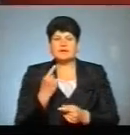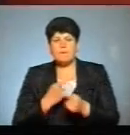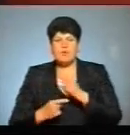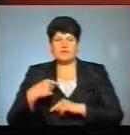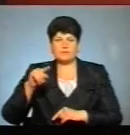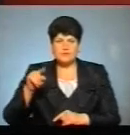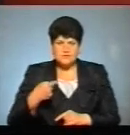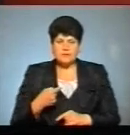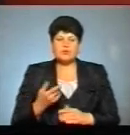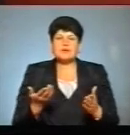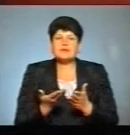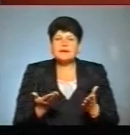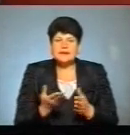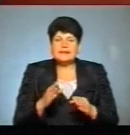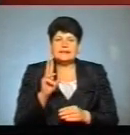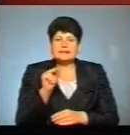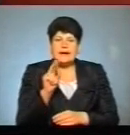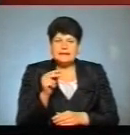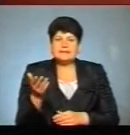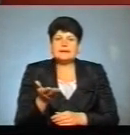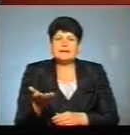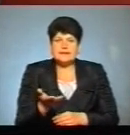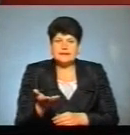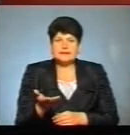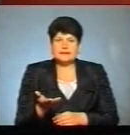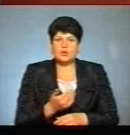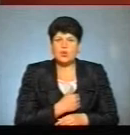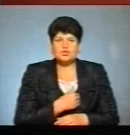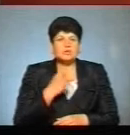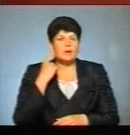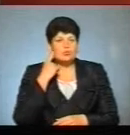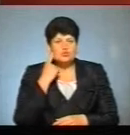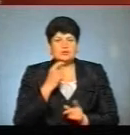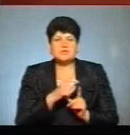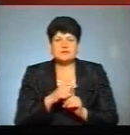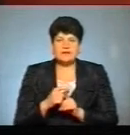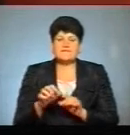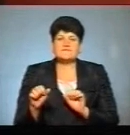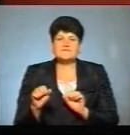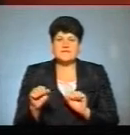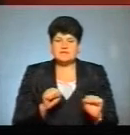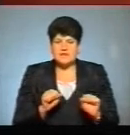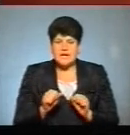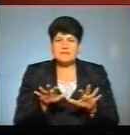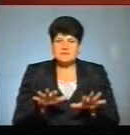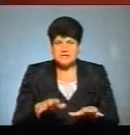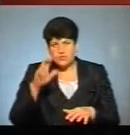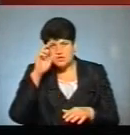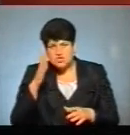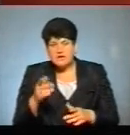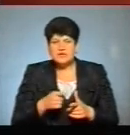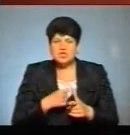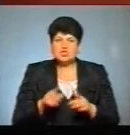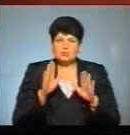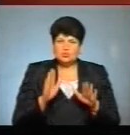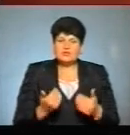вимог. Конкретно, які дати, які хочете почути слова від влади місцевої, державної, і чи будете